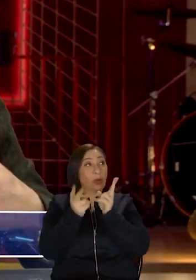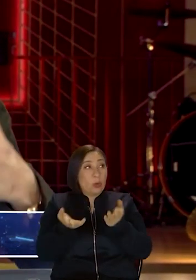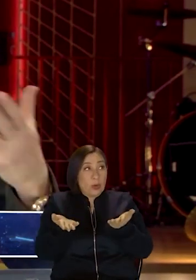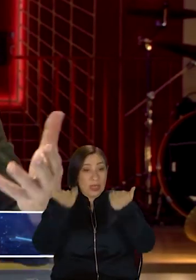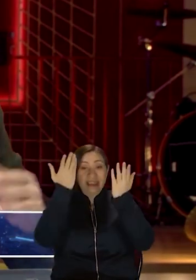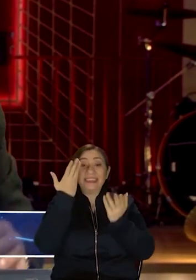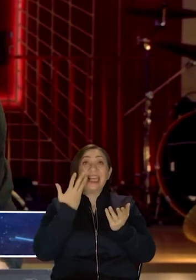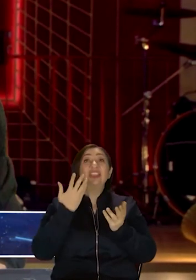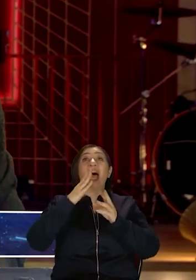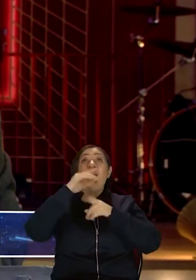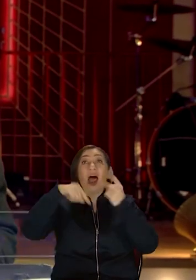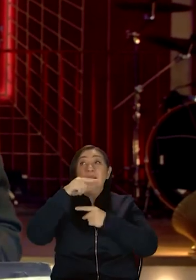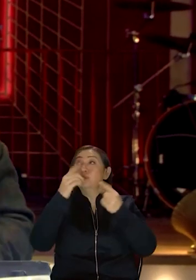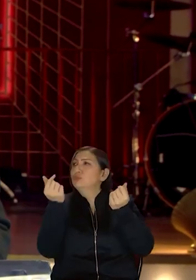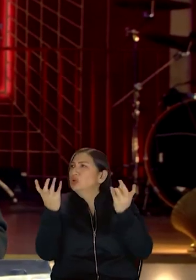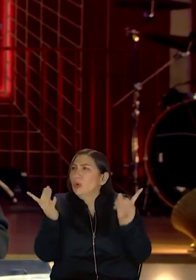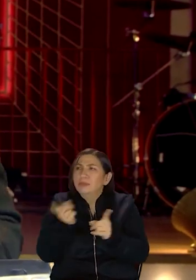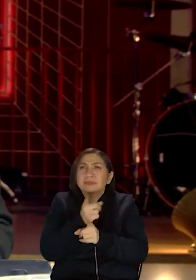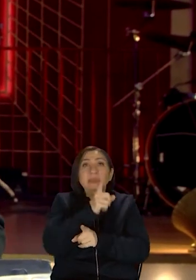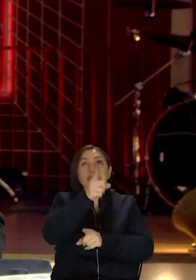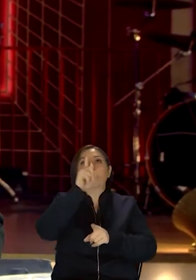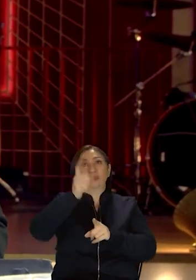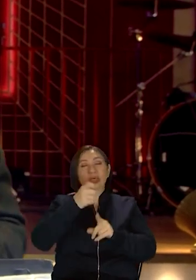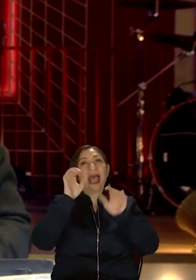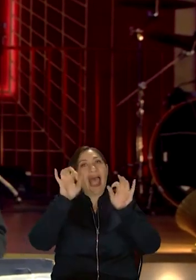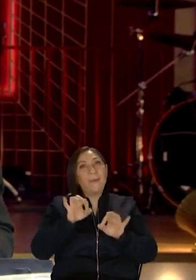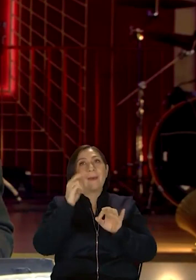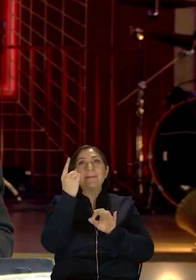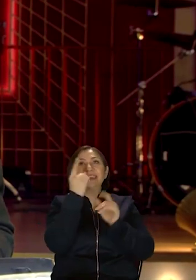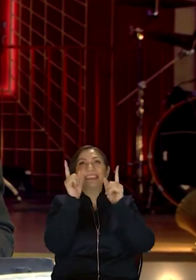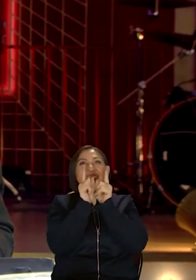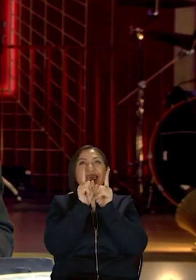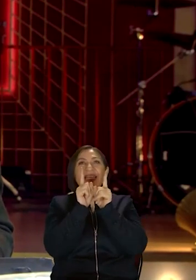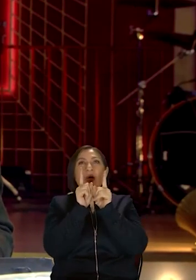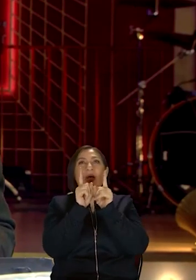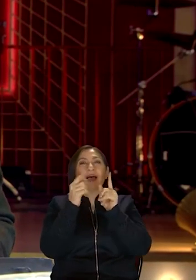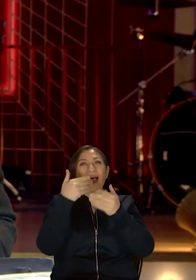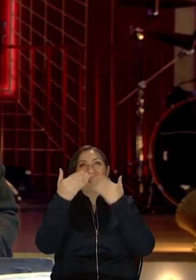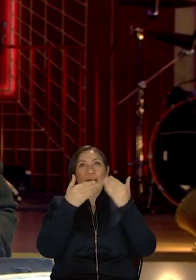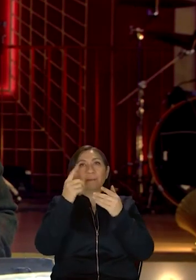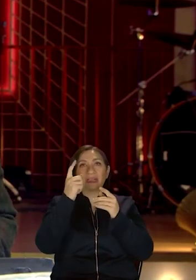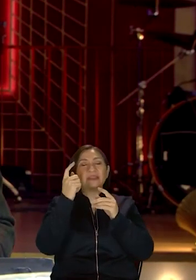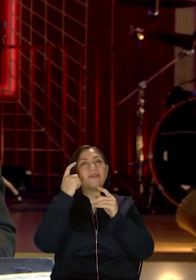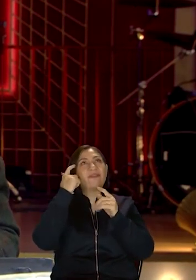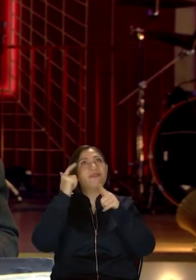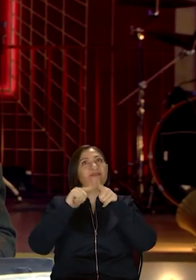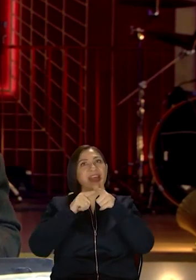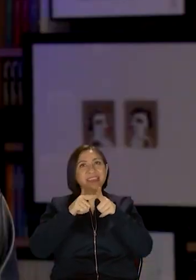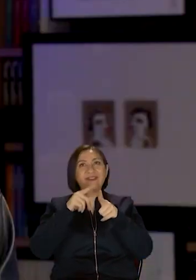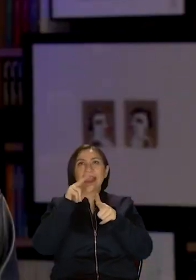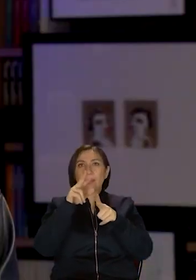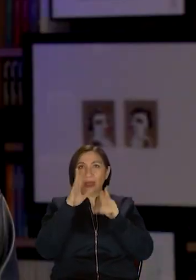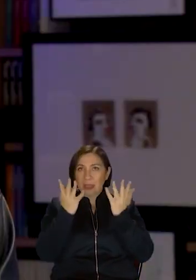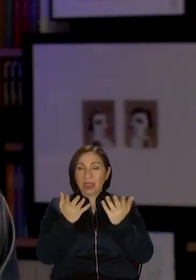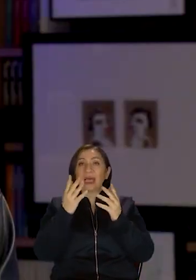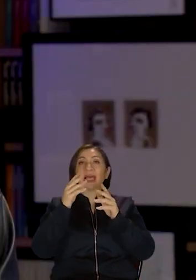seyirci aradığı birçok şeyi sizde bulacak. Hemen biraz kısa özet geçelim. Biraz da felsefik bir oyun galiba. Özetten de bunu